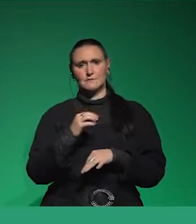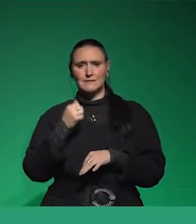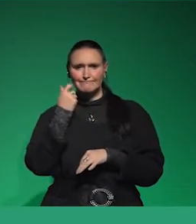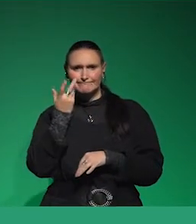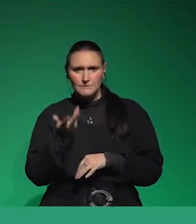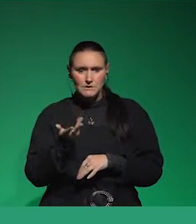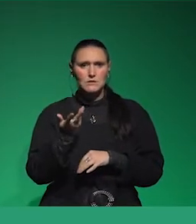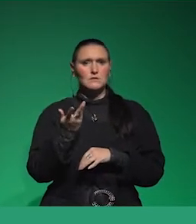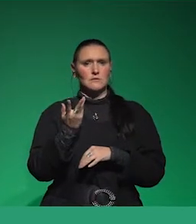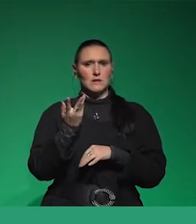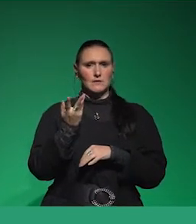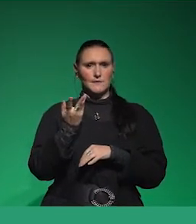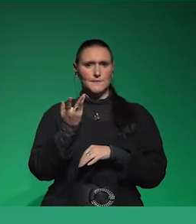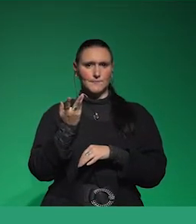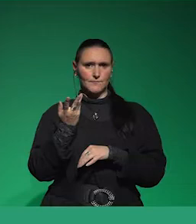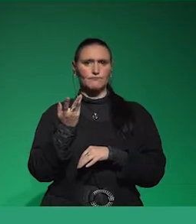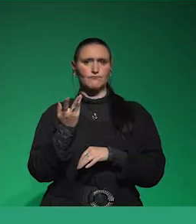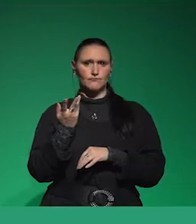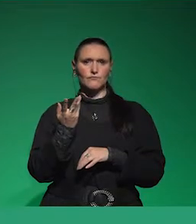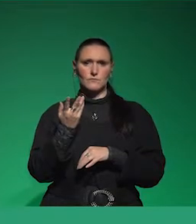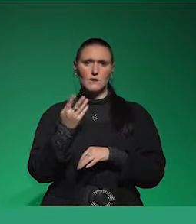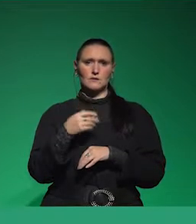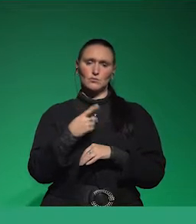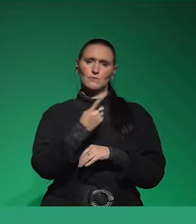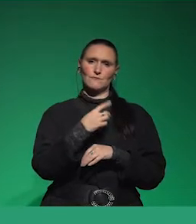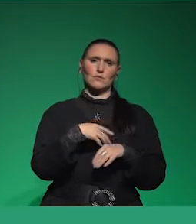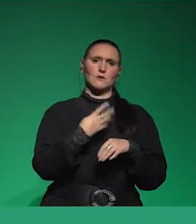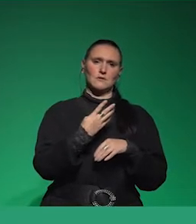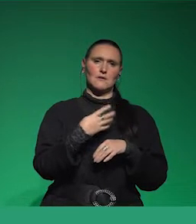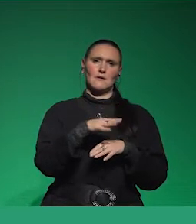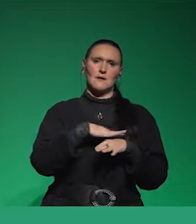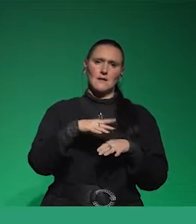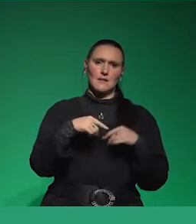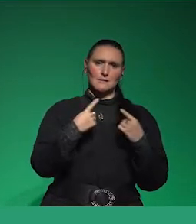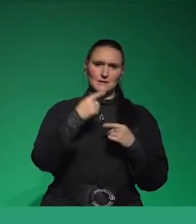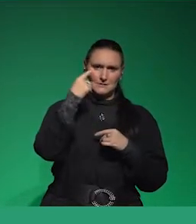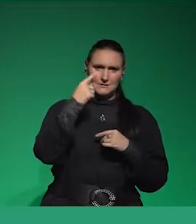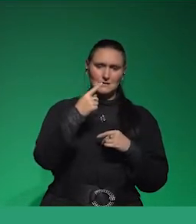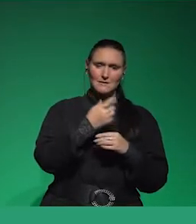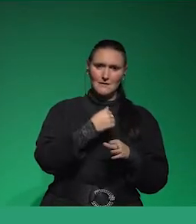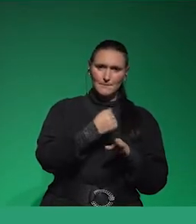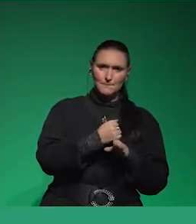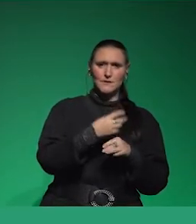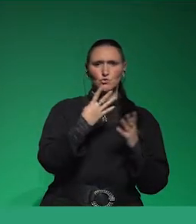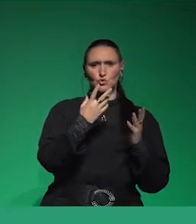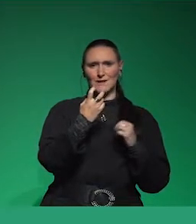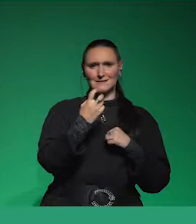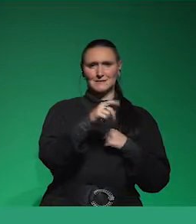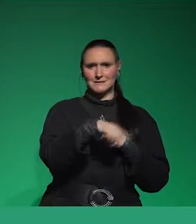Ägide von 39 Landratsämtern steht. Es gibt